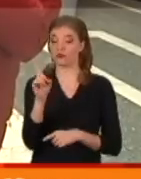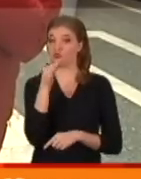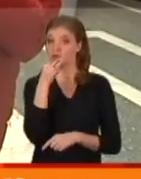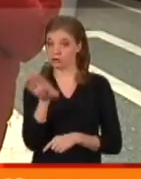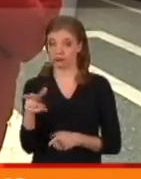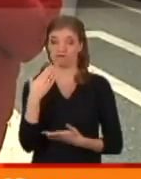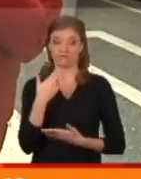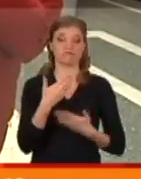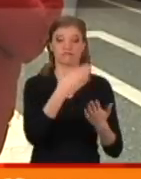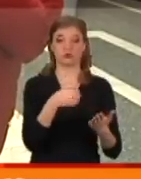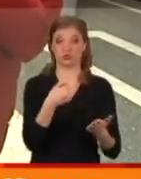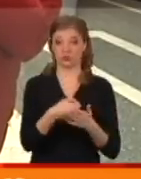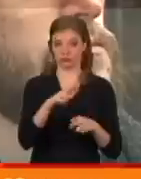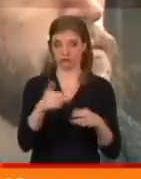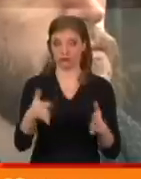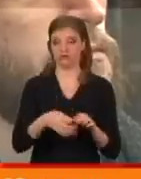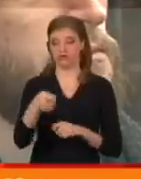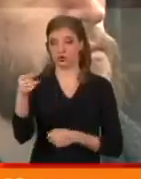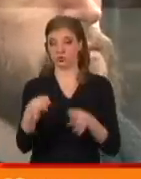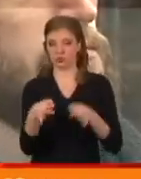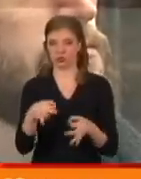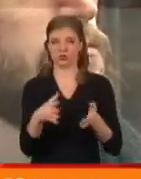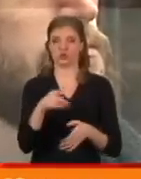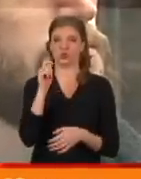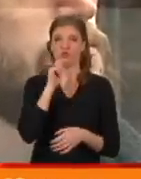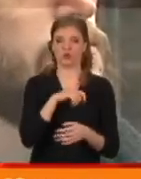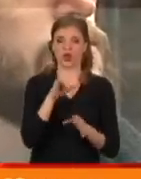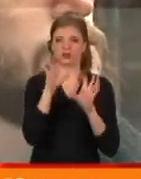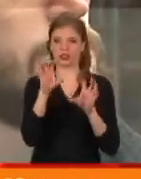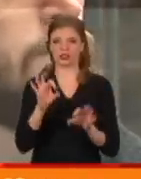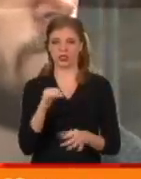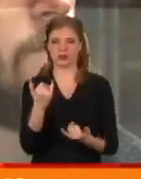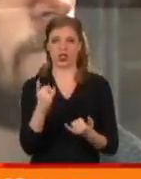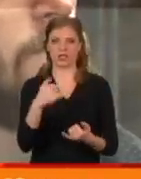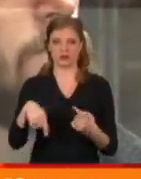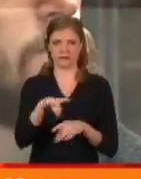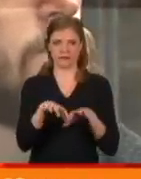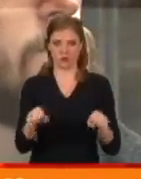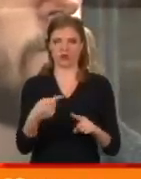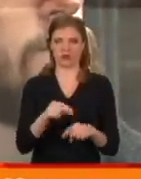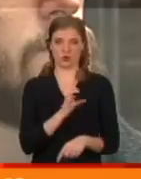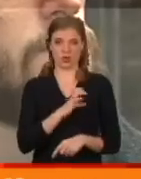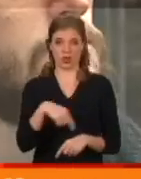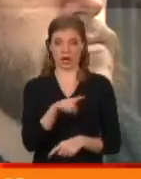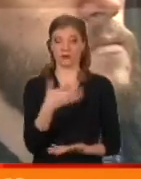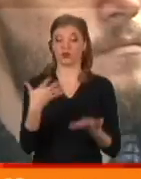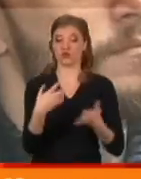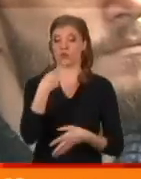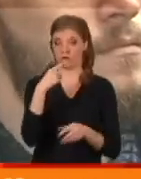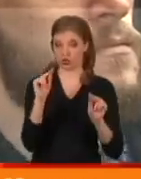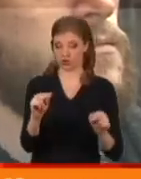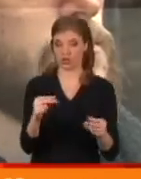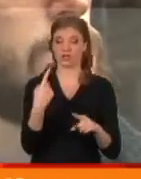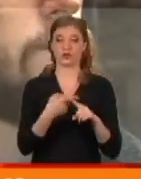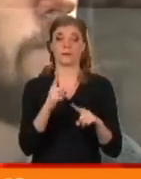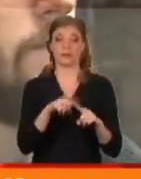можете звертатися до органів, подавати в суд. Україну вивели з правового поля люди, які нею зараз володіють. Це олігархія, якщо говорити чесно.